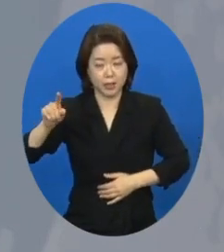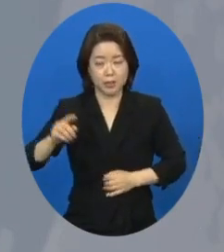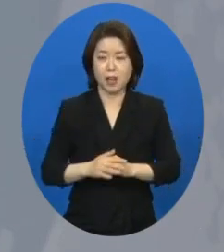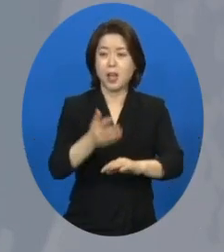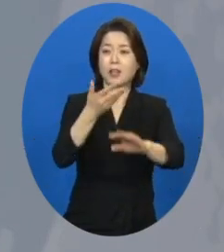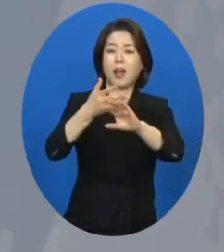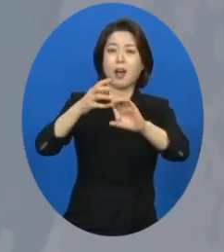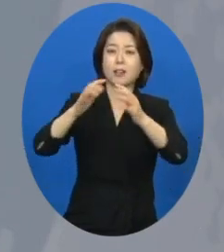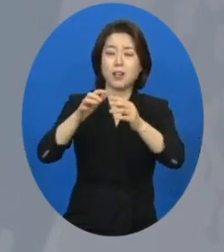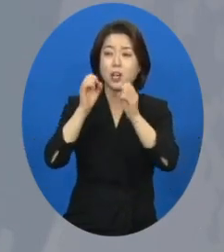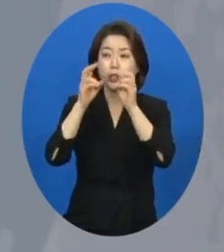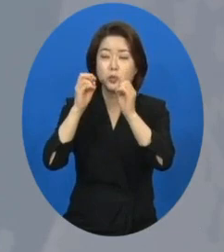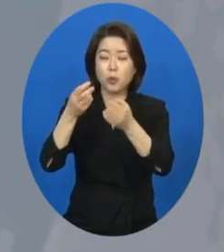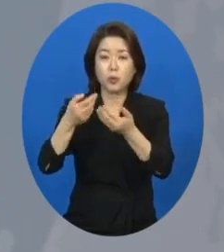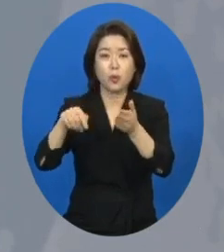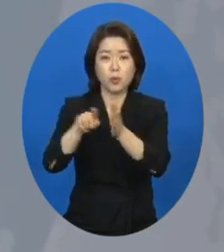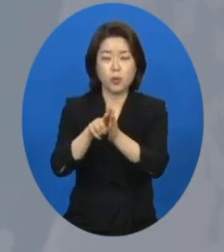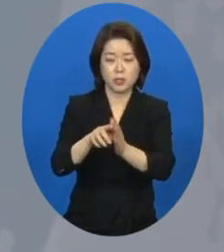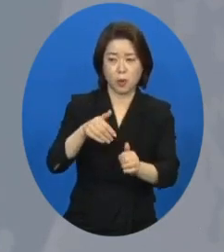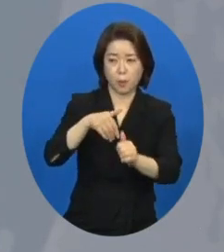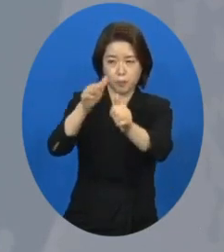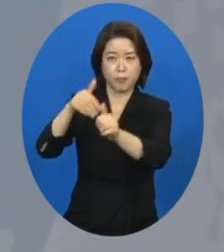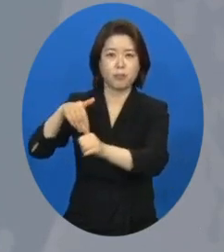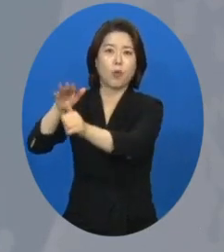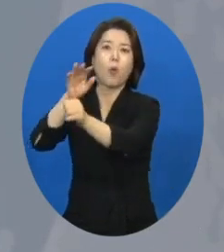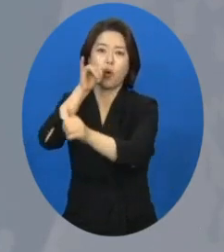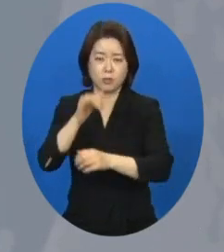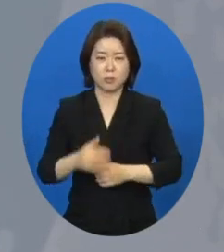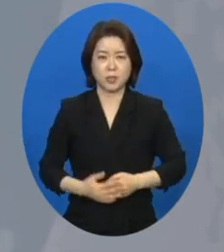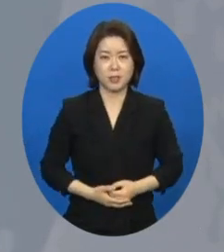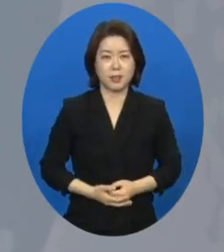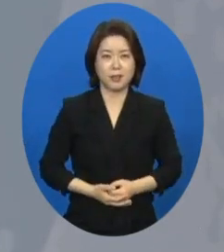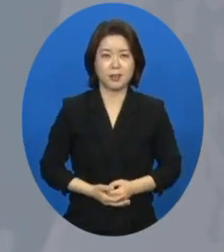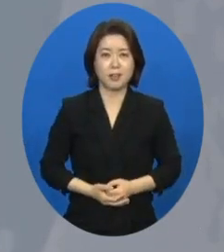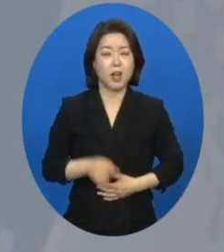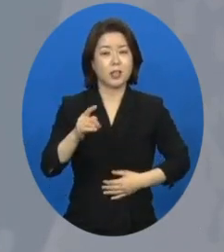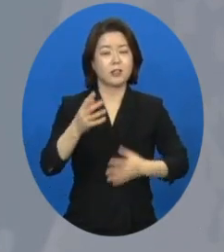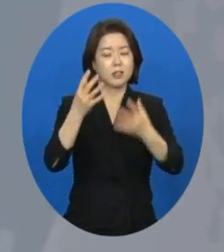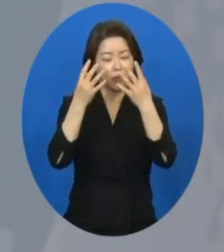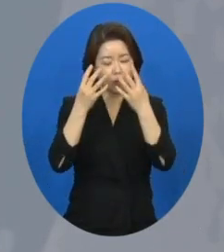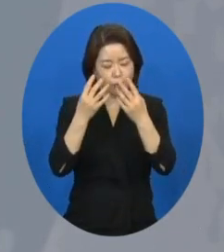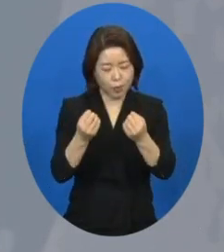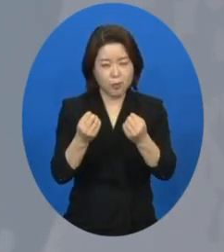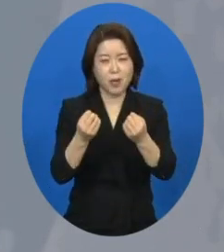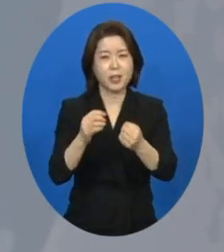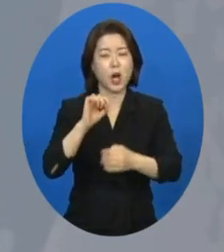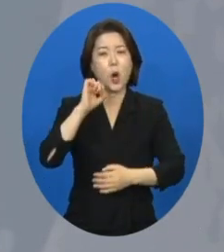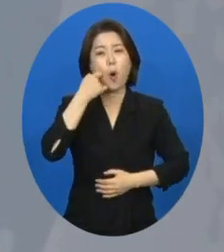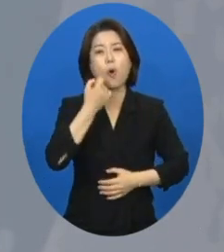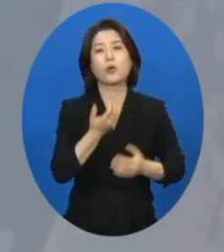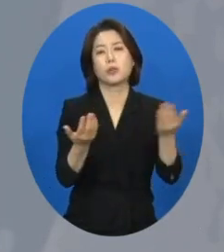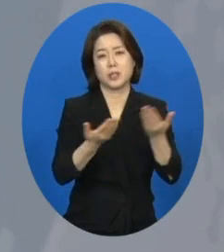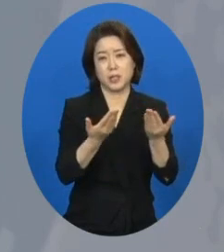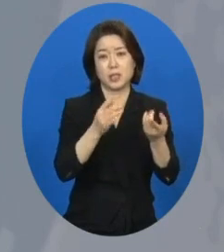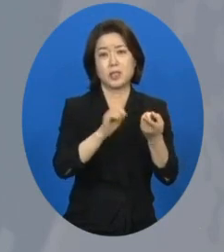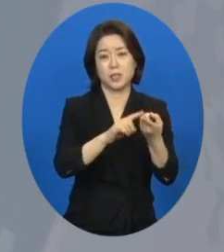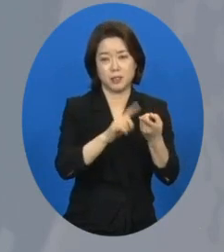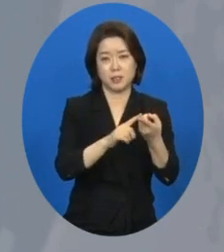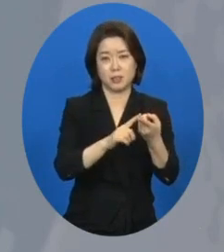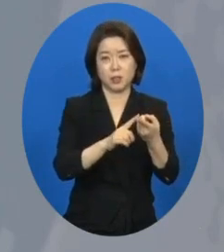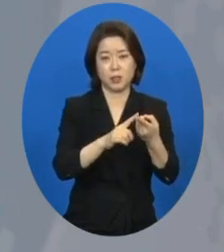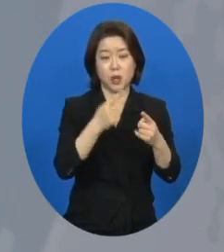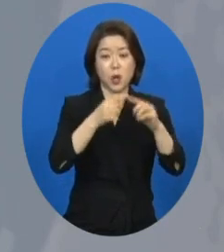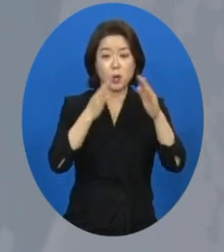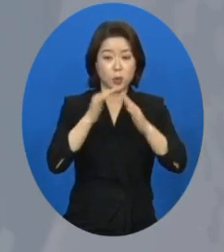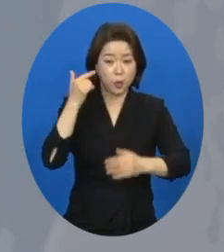선교를 위하여 선교사로 파송을 합니다. 그게 얼마나 어려운 일인가 하는 것은 교회의